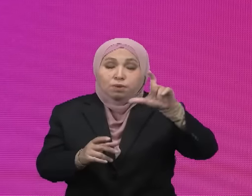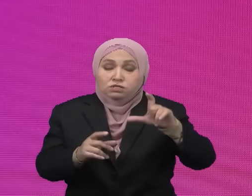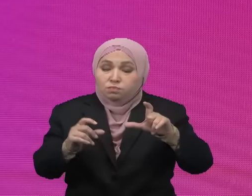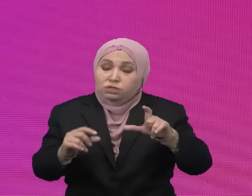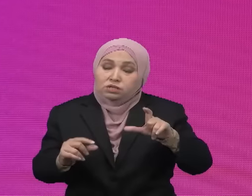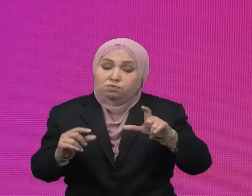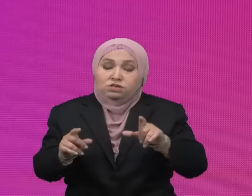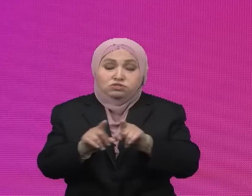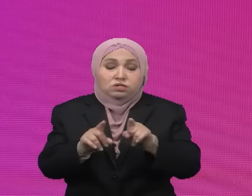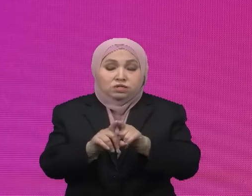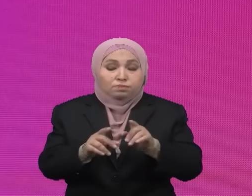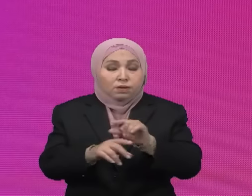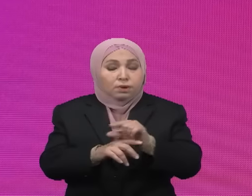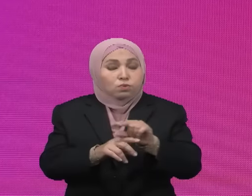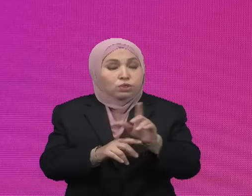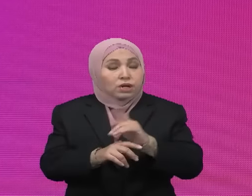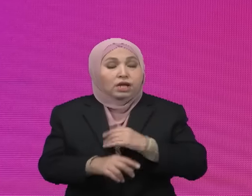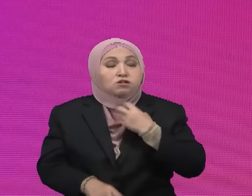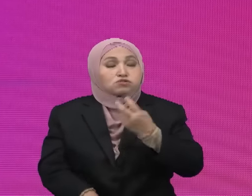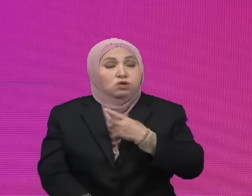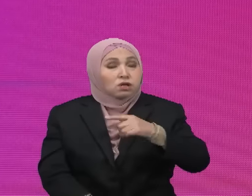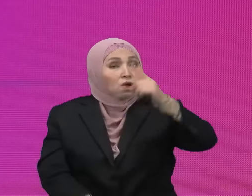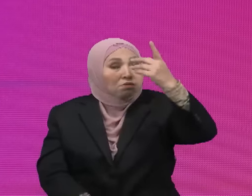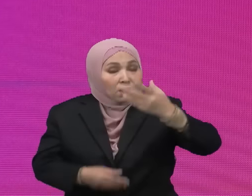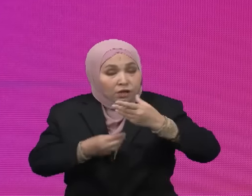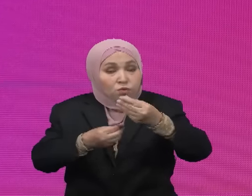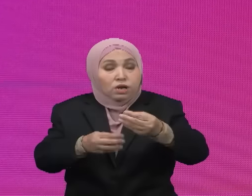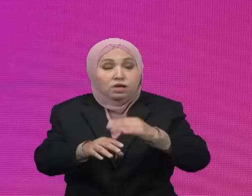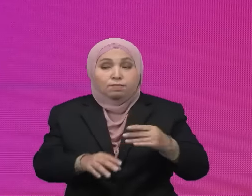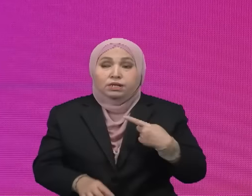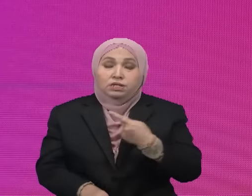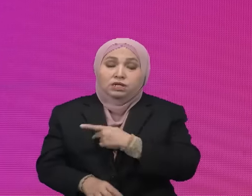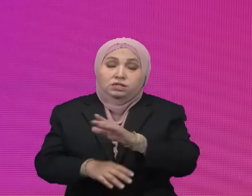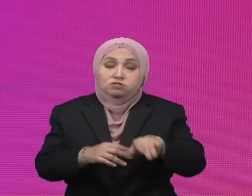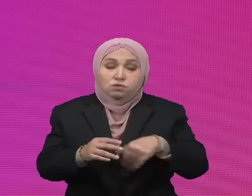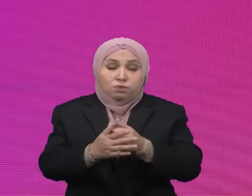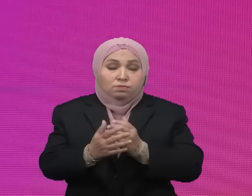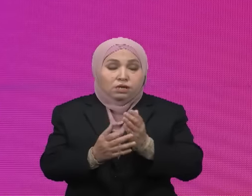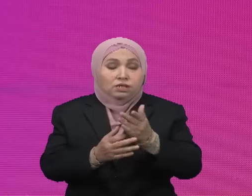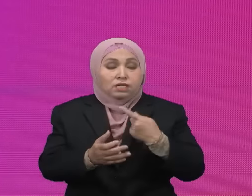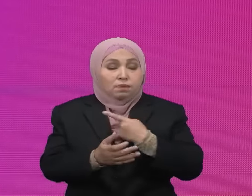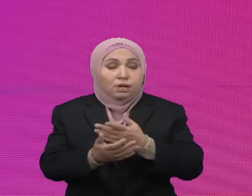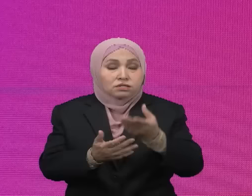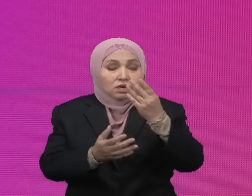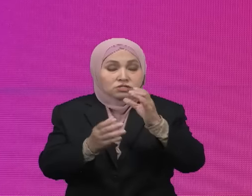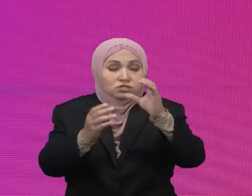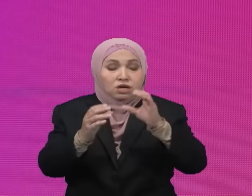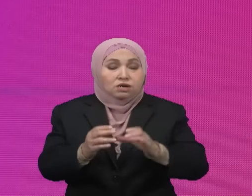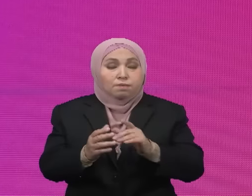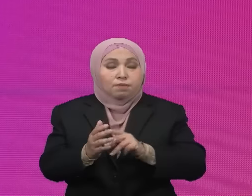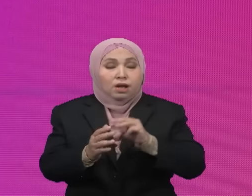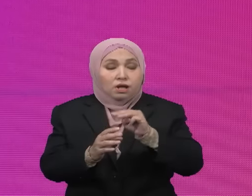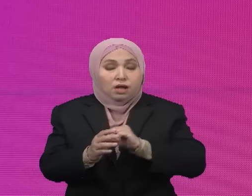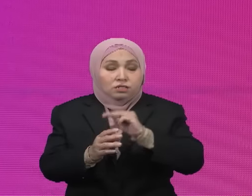nipisnya. Kerana ia menggunakan suara yang Allah anugerahkan kepada kita semua. Melalui kita belajar kaedah-kaedah, makhraj,